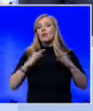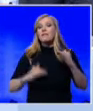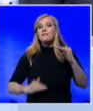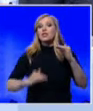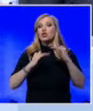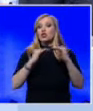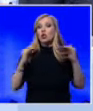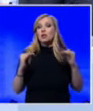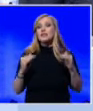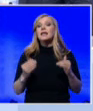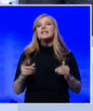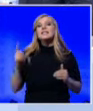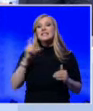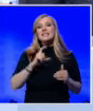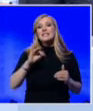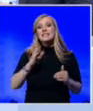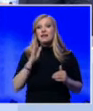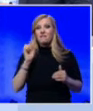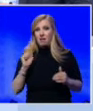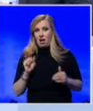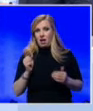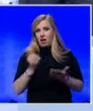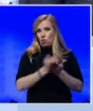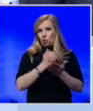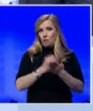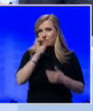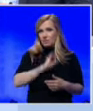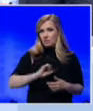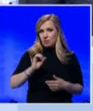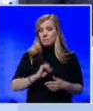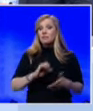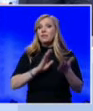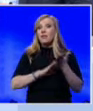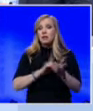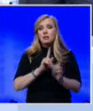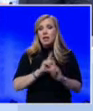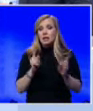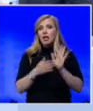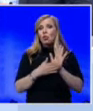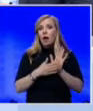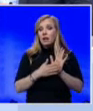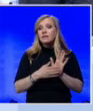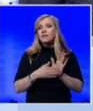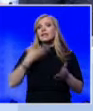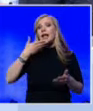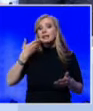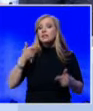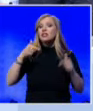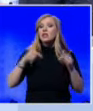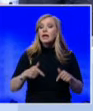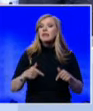в Европейския съюз. Категорично данните не доказват тезата, че